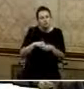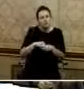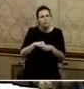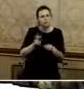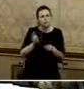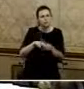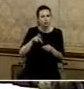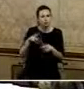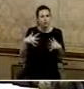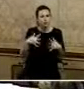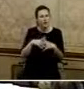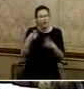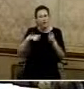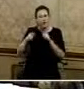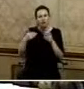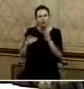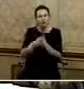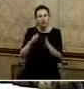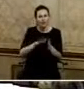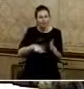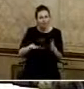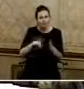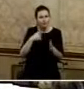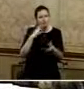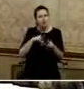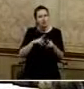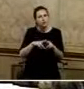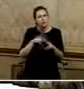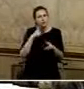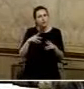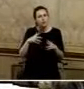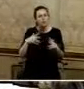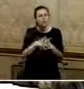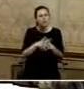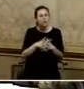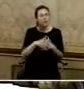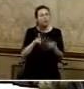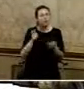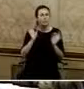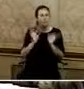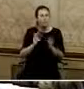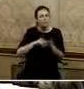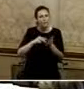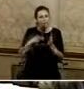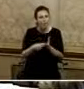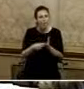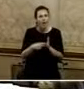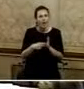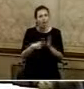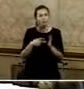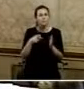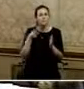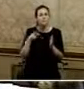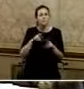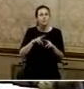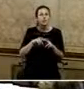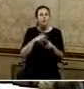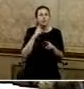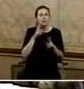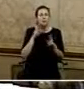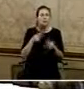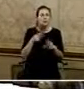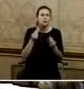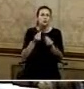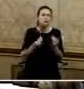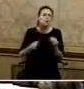grad i nova naselja, koja će, znači, biti urbanistički isplanirana, gdje će biti mogući nekakav